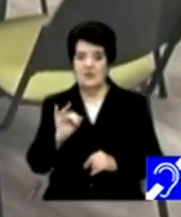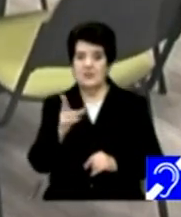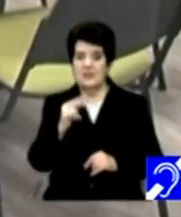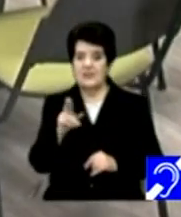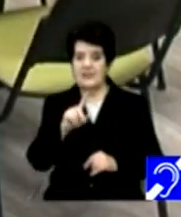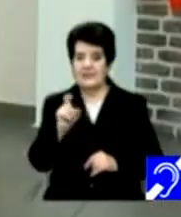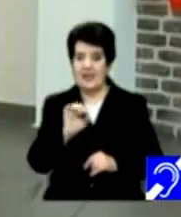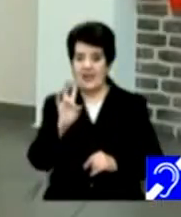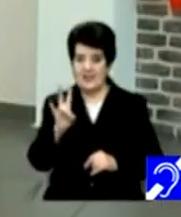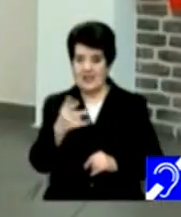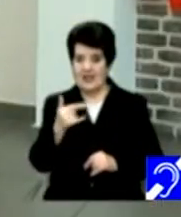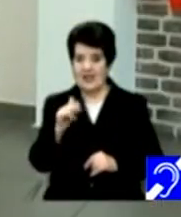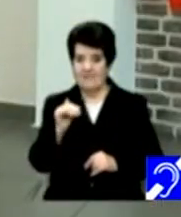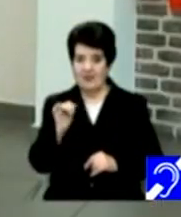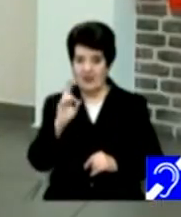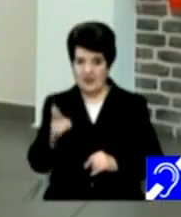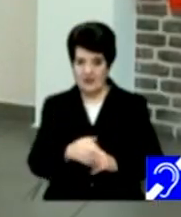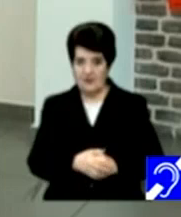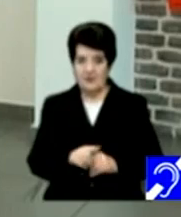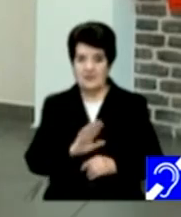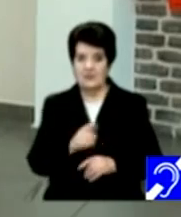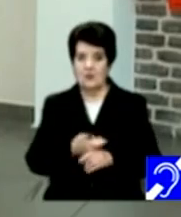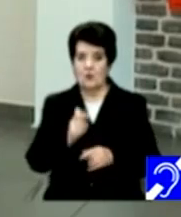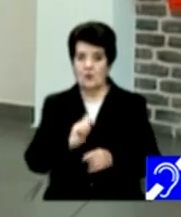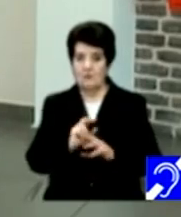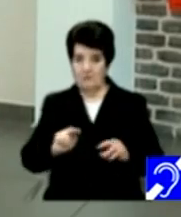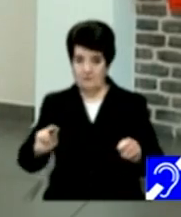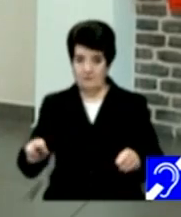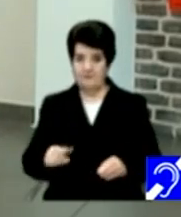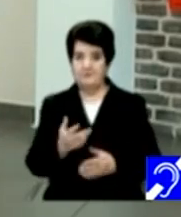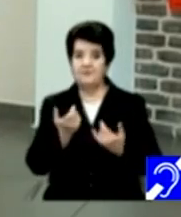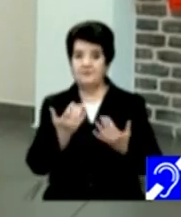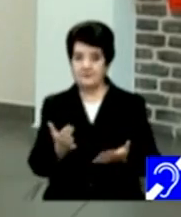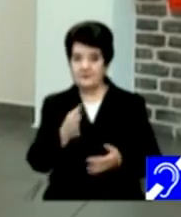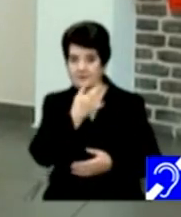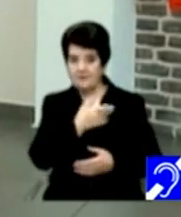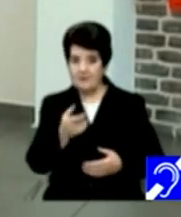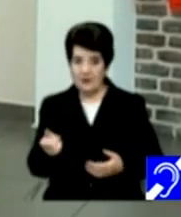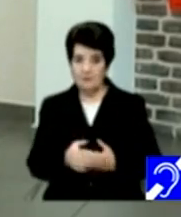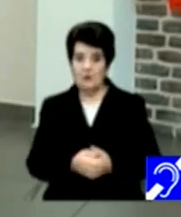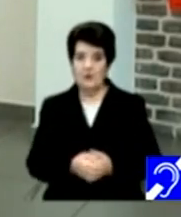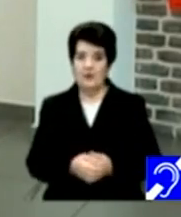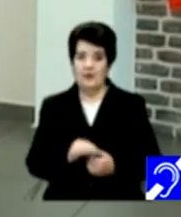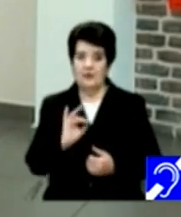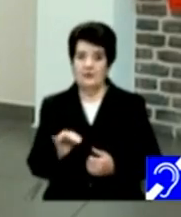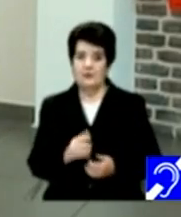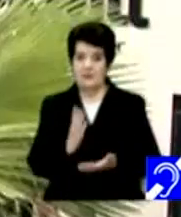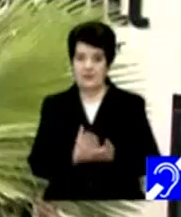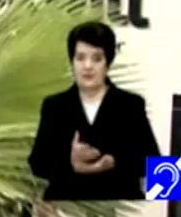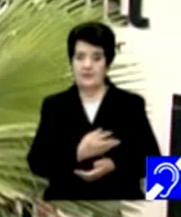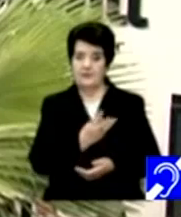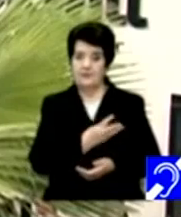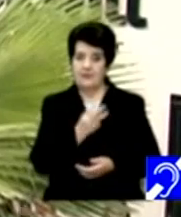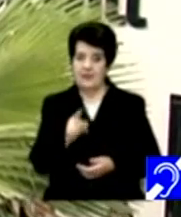grafic. În calitate de profesor vreau să nu rămân în urmă față de tendințele timpului și copiii astăzi sunt foarte pasionați de